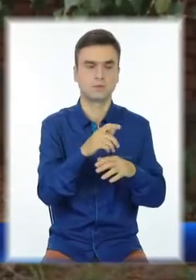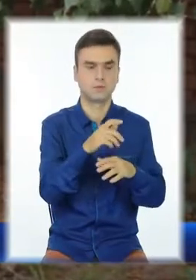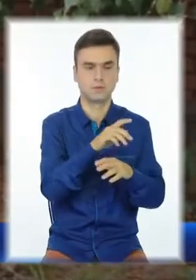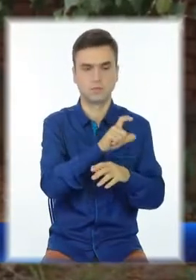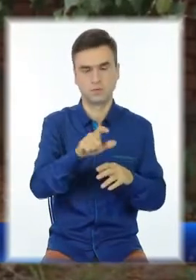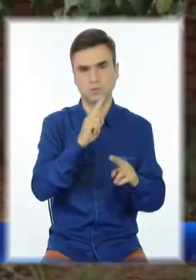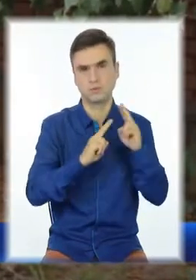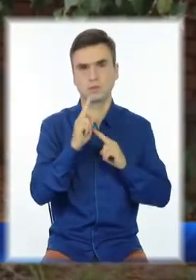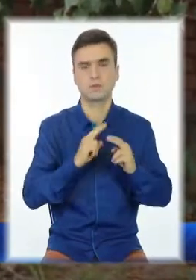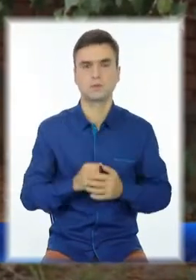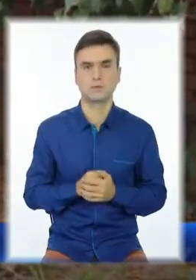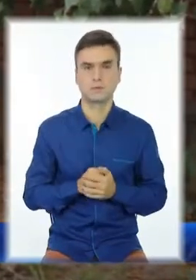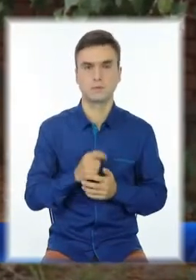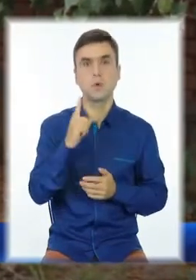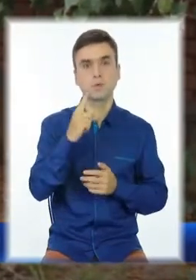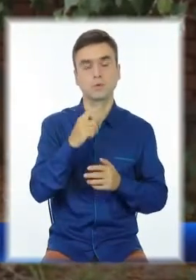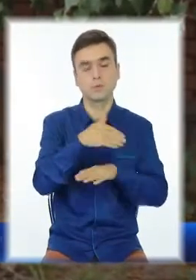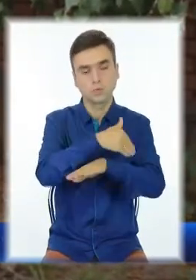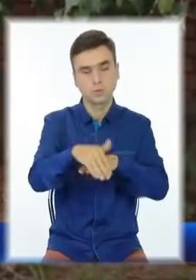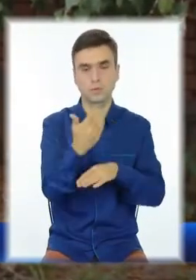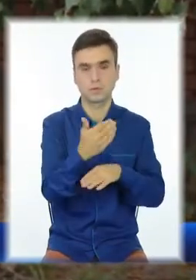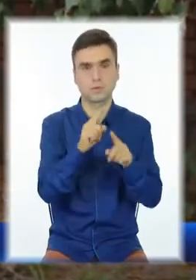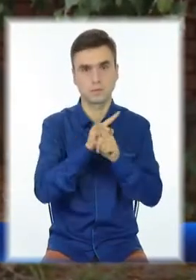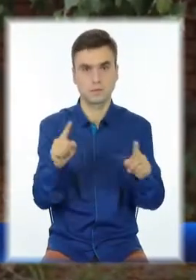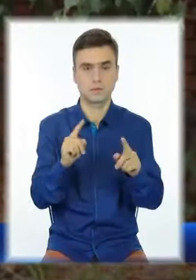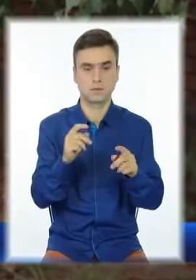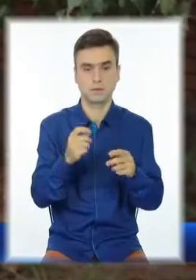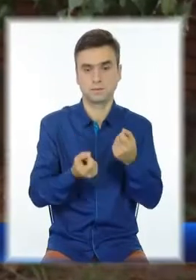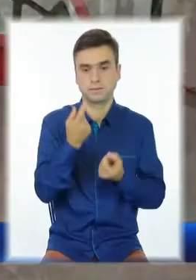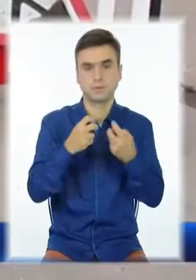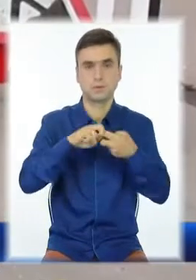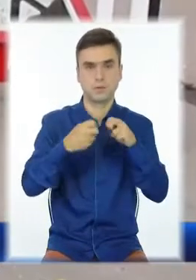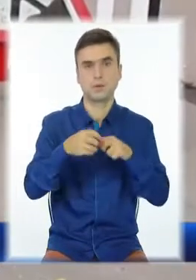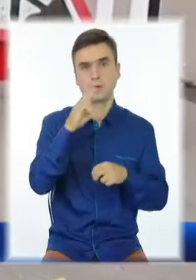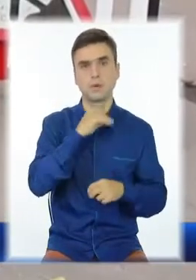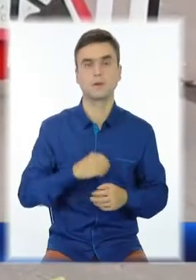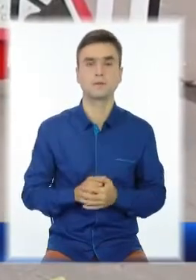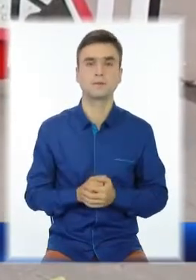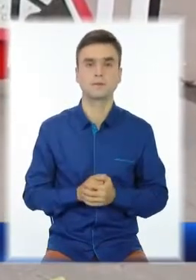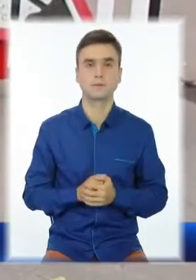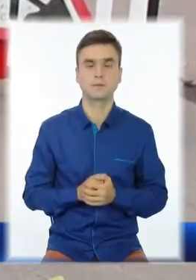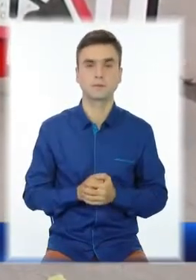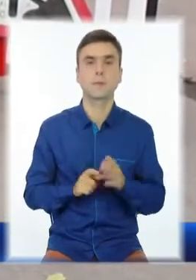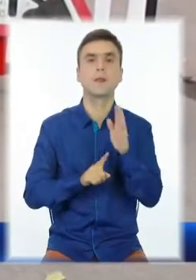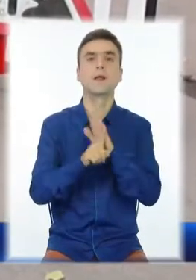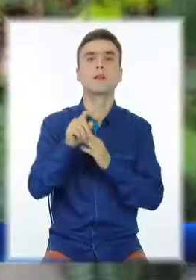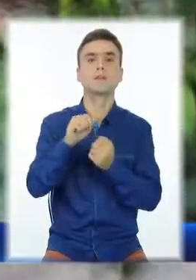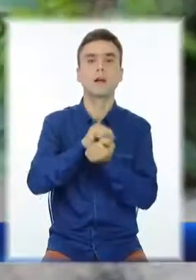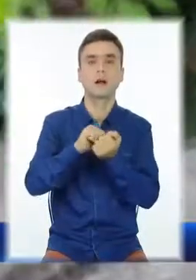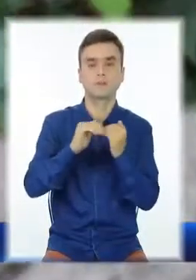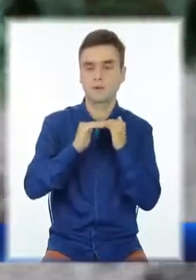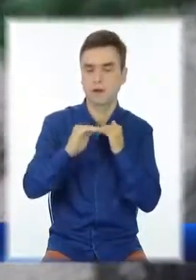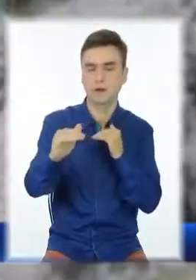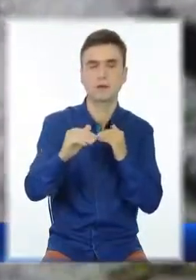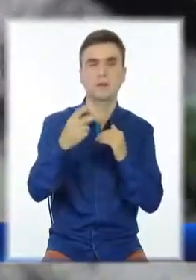прохань мешканців цієї вулиці. Тому що дійсно вулиця специфічна, можуть бути проблеми. Роботи почалися 28 серпня.